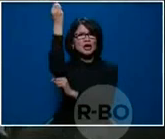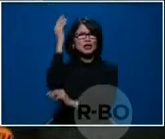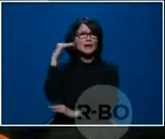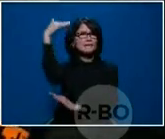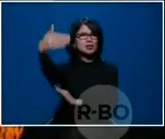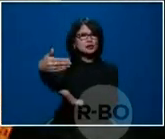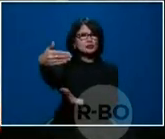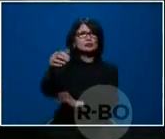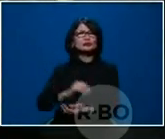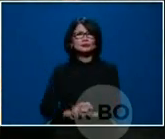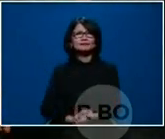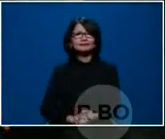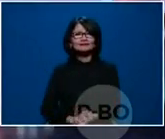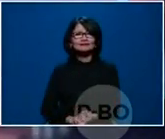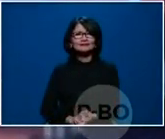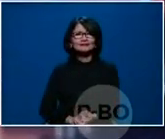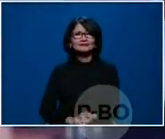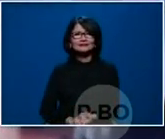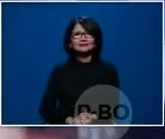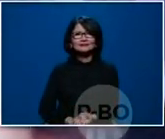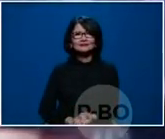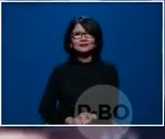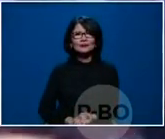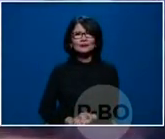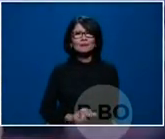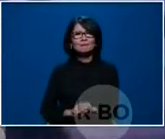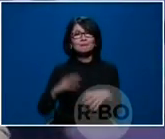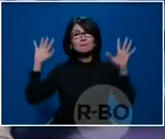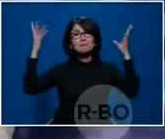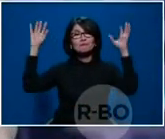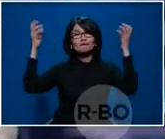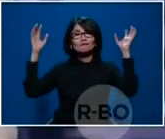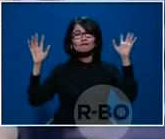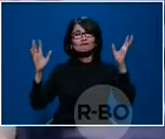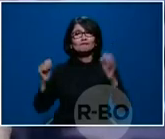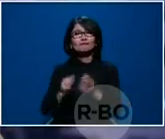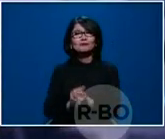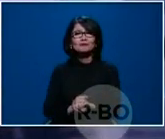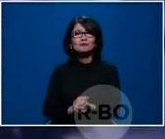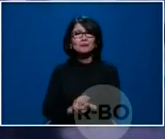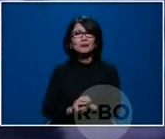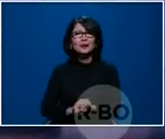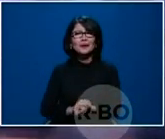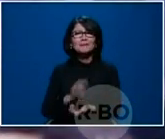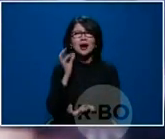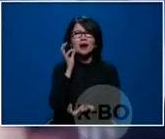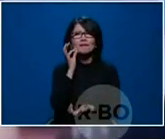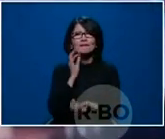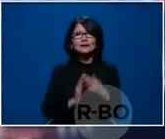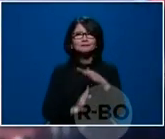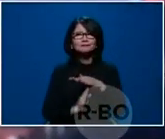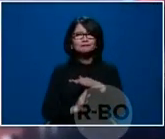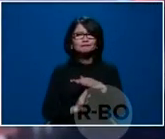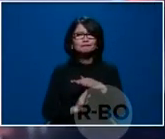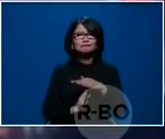itu tadi tanggapan tolong pendukung nomor S ditahan kita akan lanjut